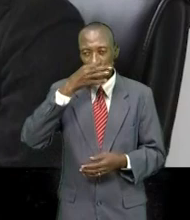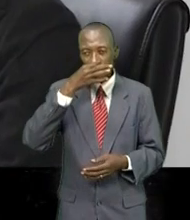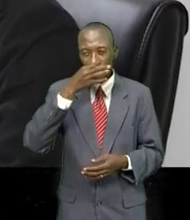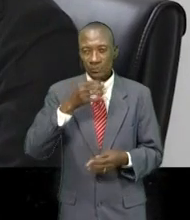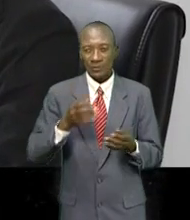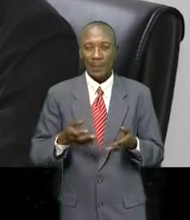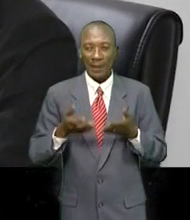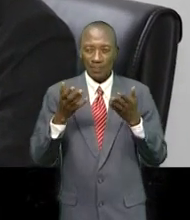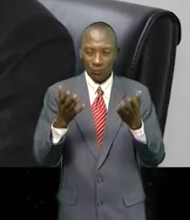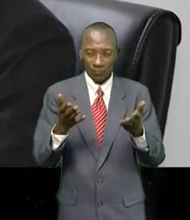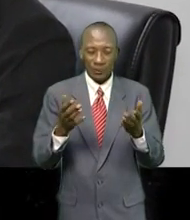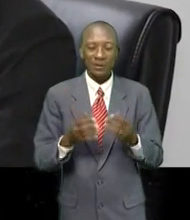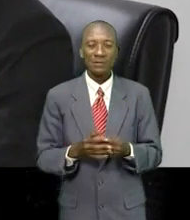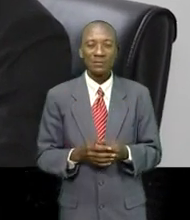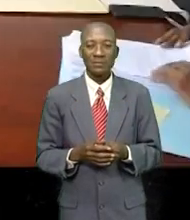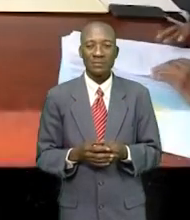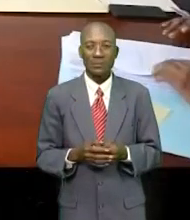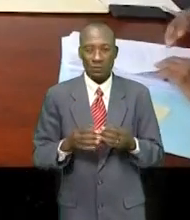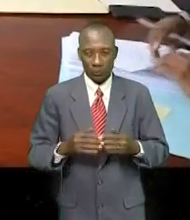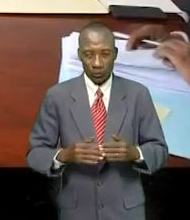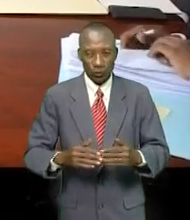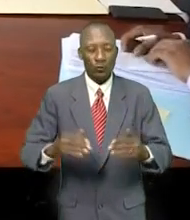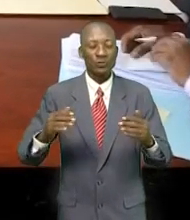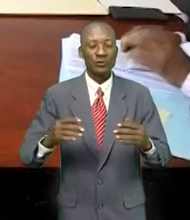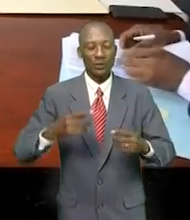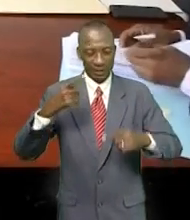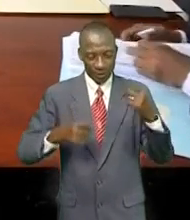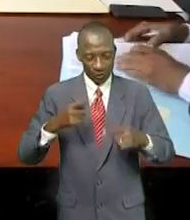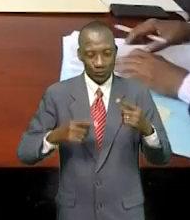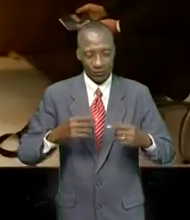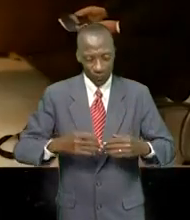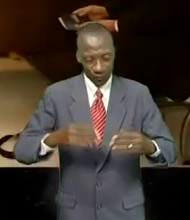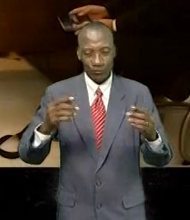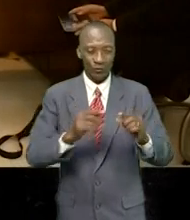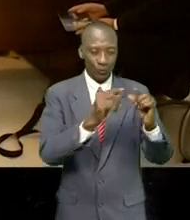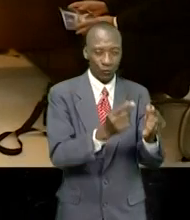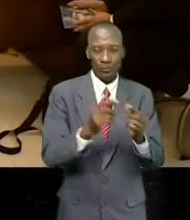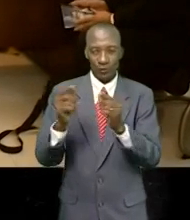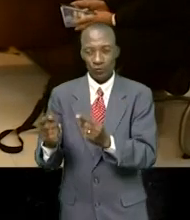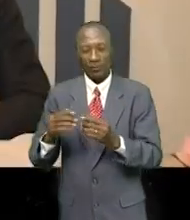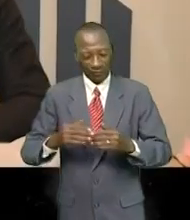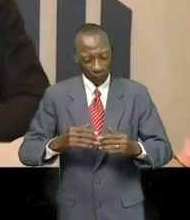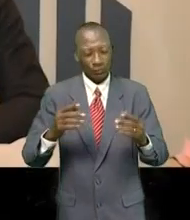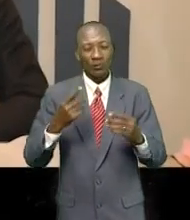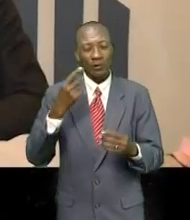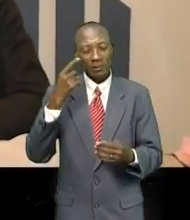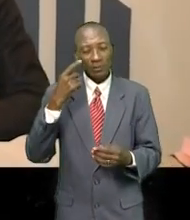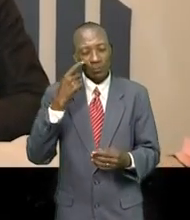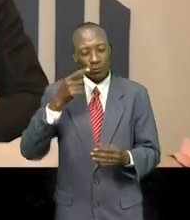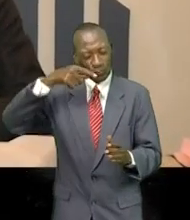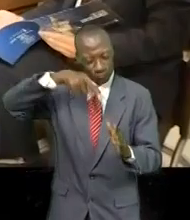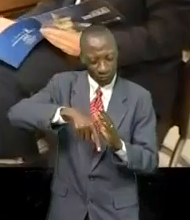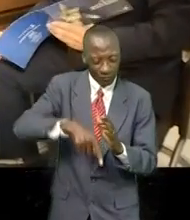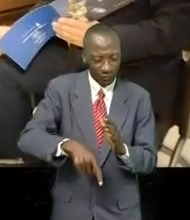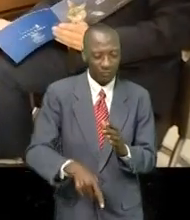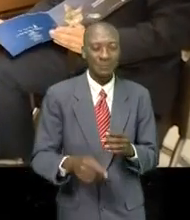pour approfondissement la poursuite de ces discussions entre les deux parties. Au chapitre des audiences, le ministre a abordé